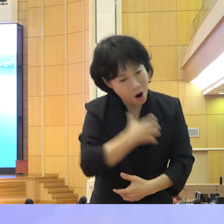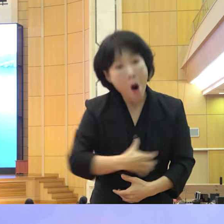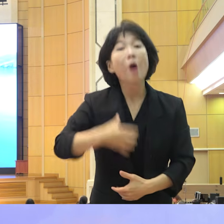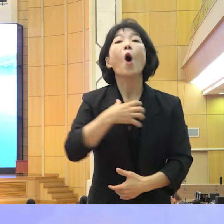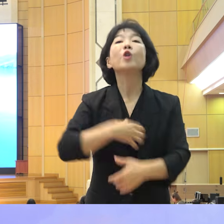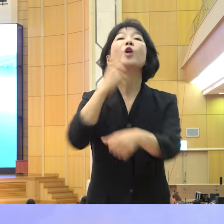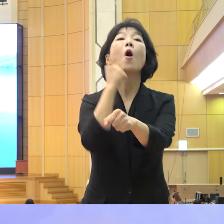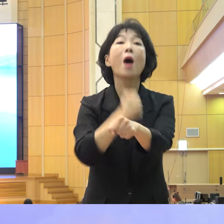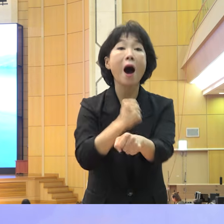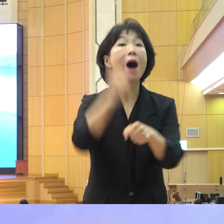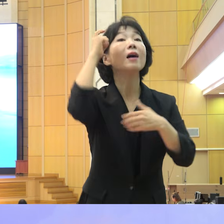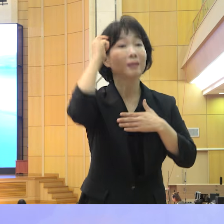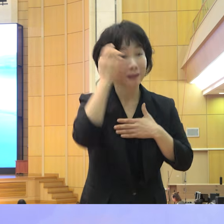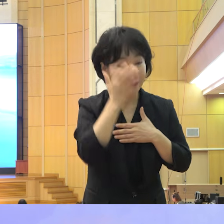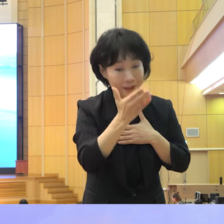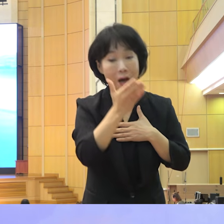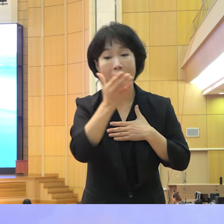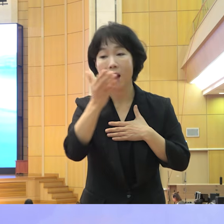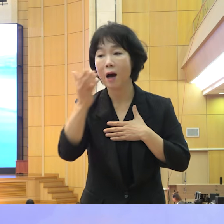걱정하느냐